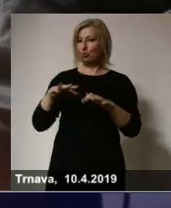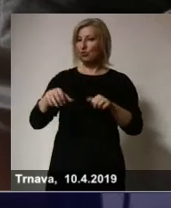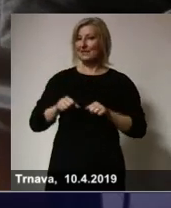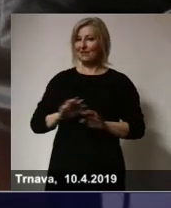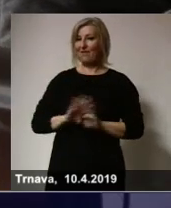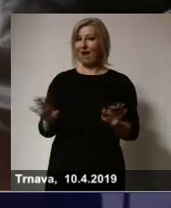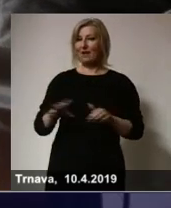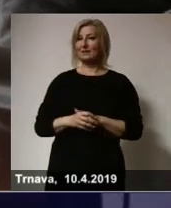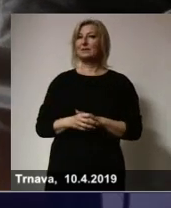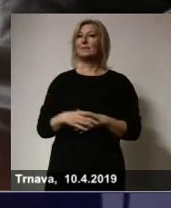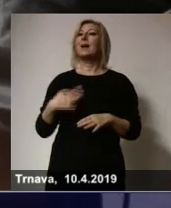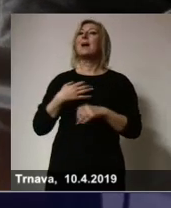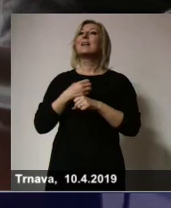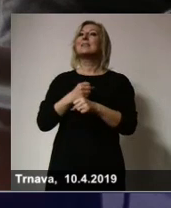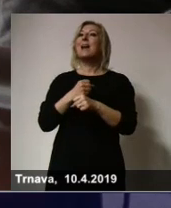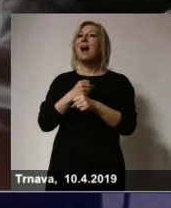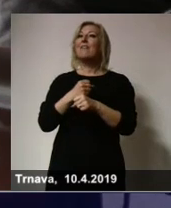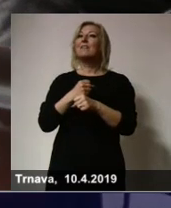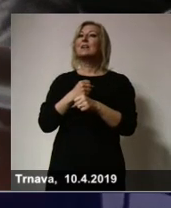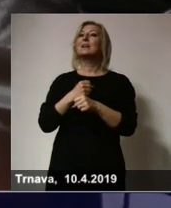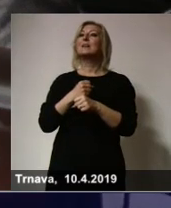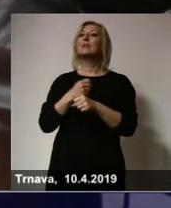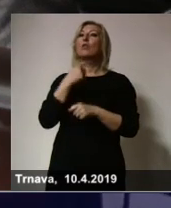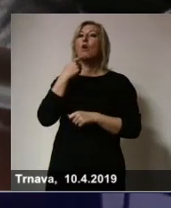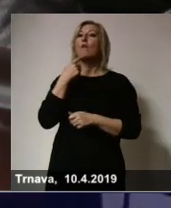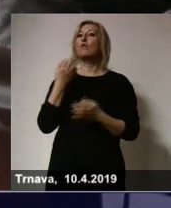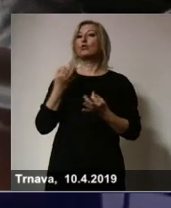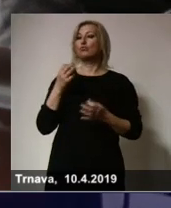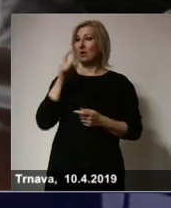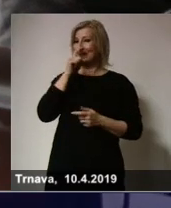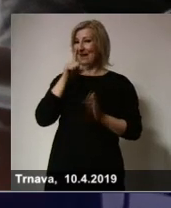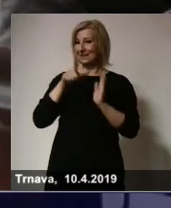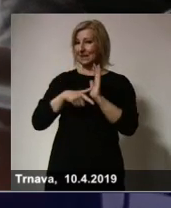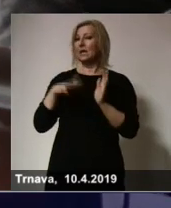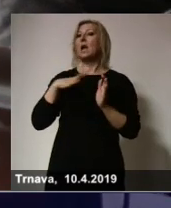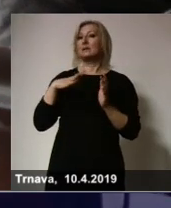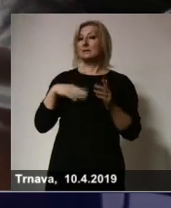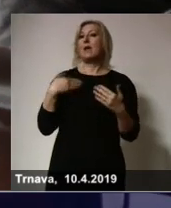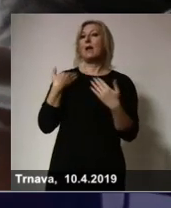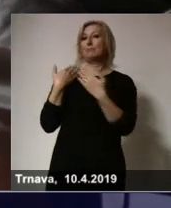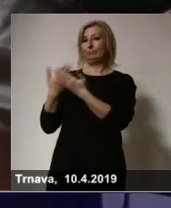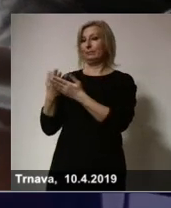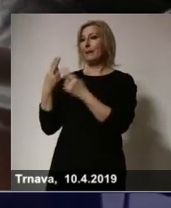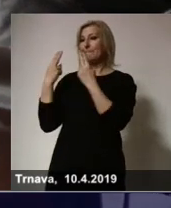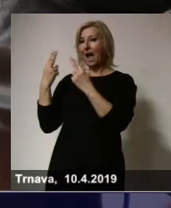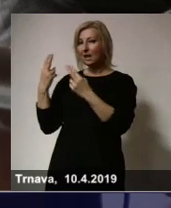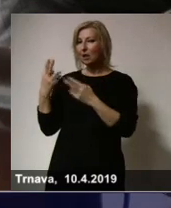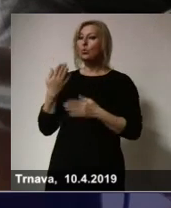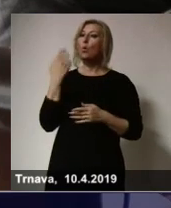znie, že zastupiteľstvo Trnavského samosprávneho kraja chce zveriť majetok TTSK do